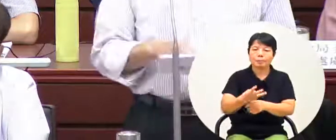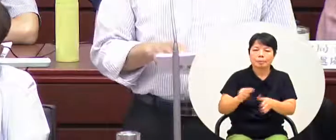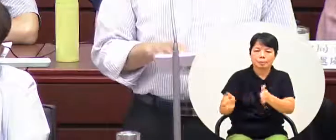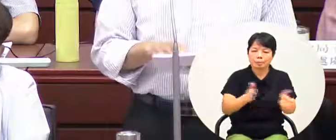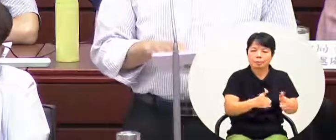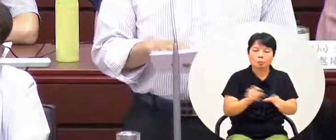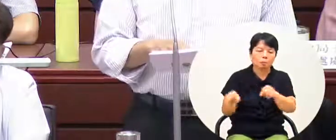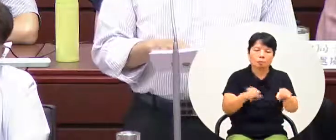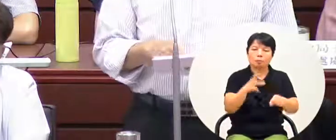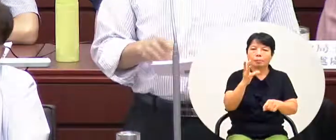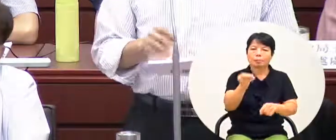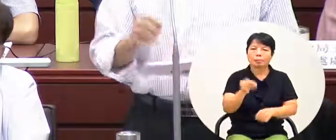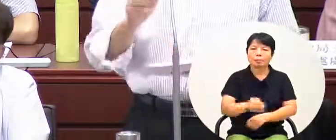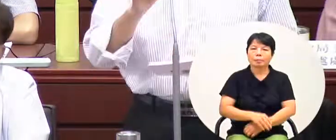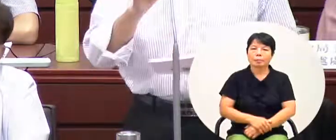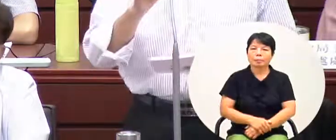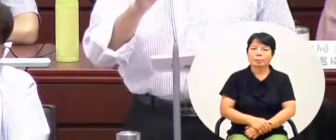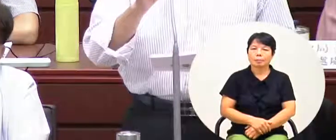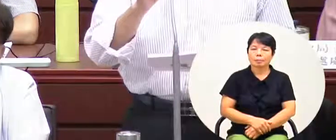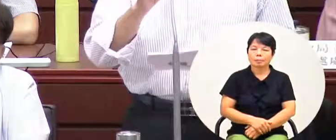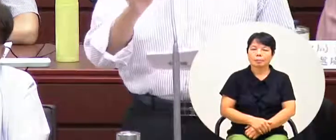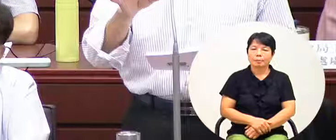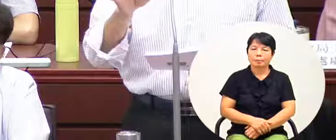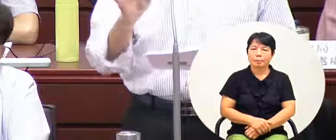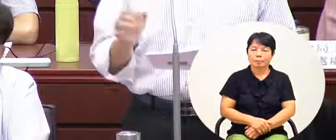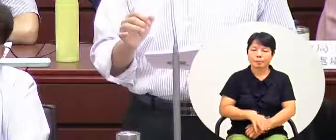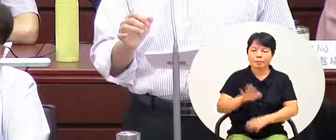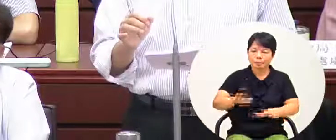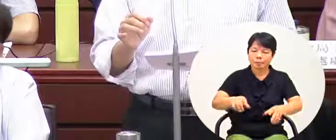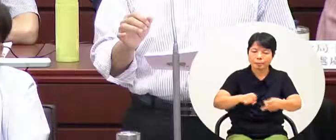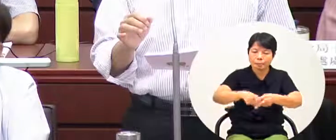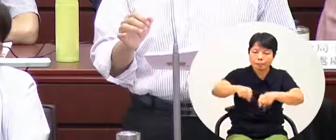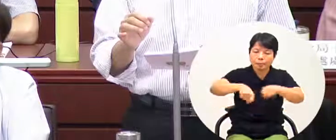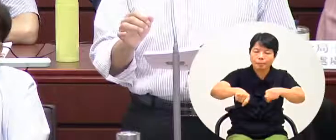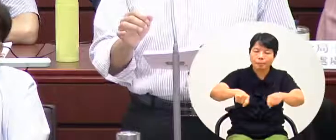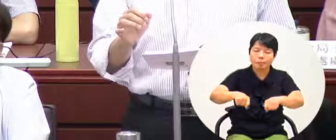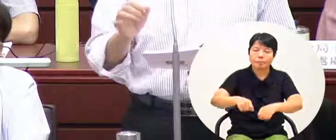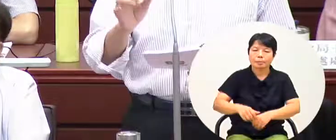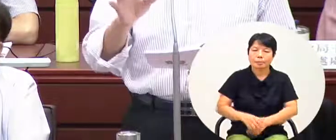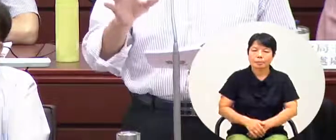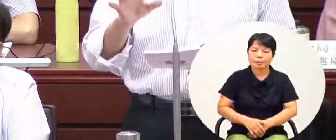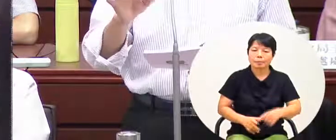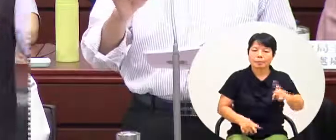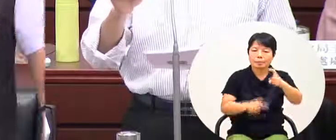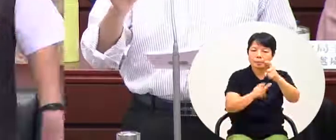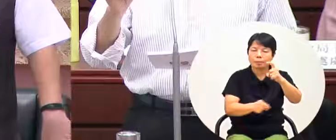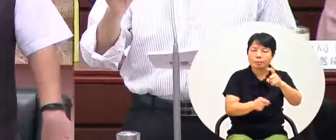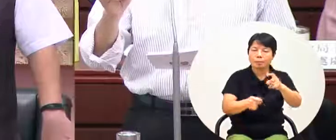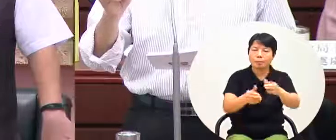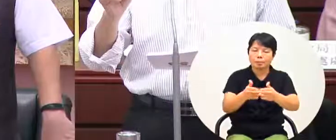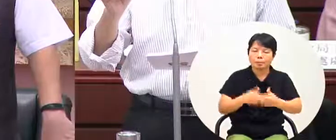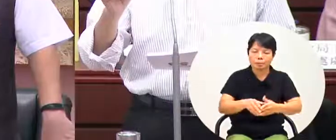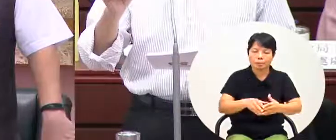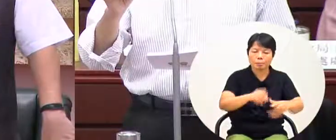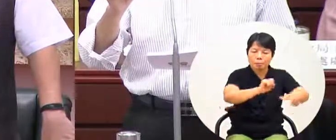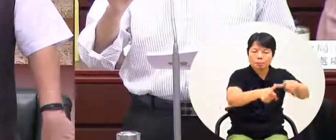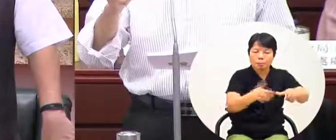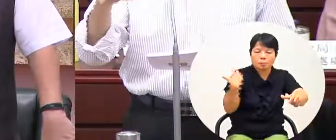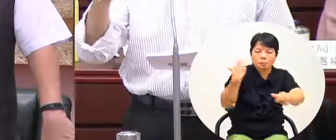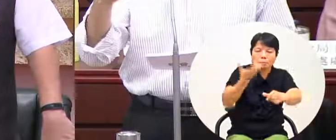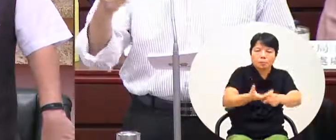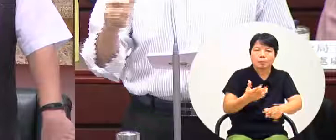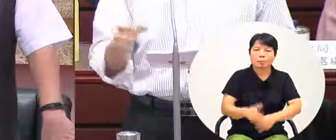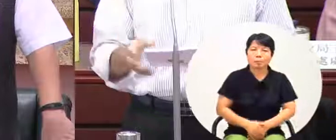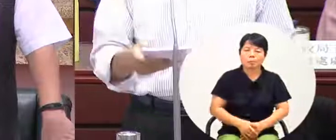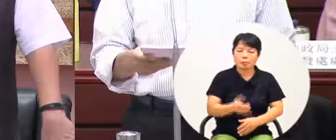这个工程的部分在10月我们就会选商，啊，选用最有利标来选取这个